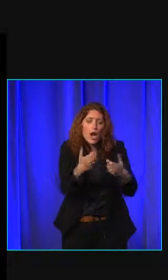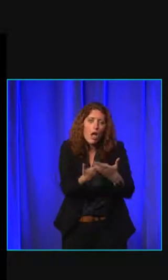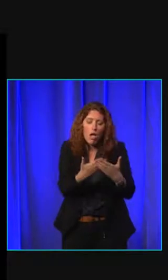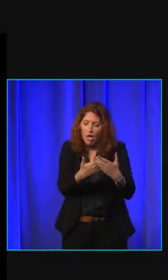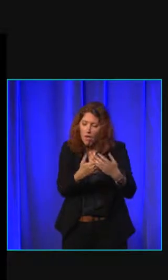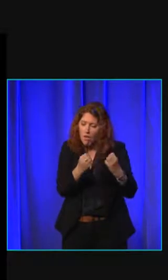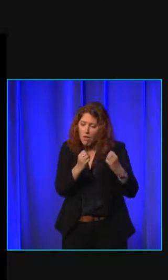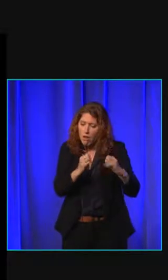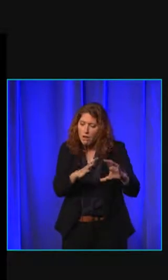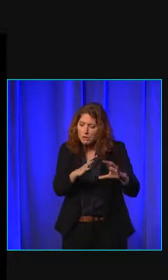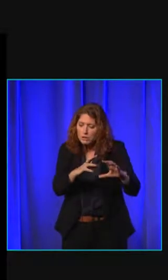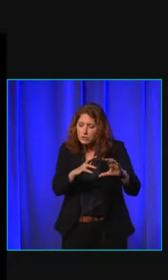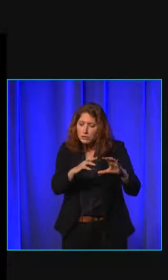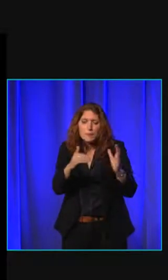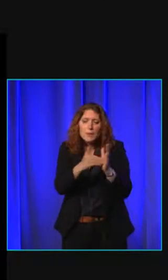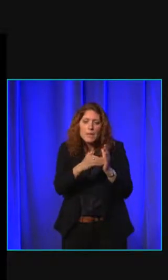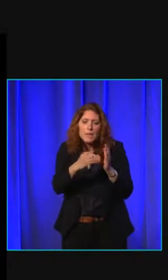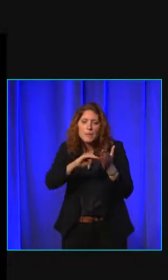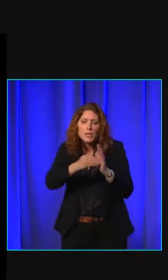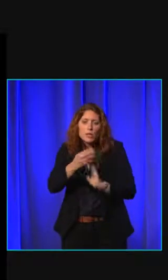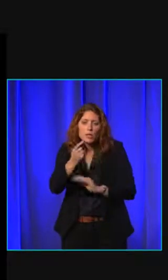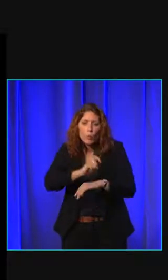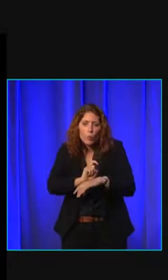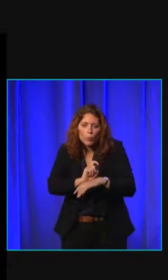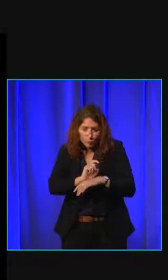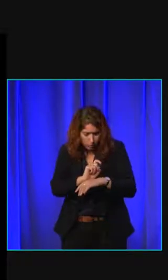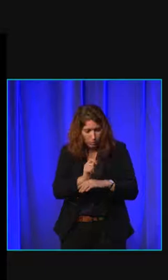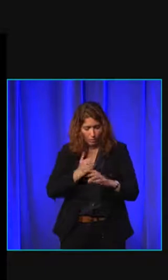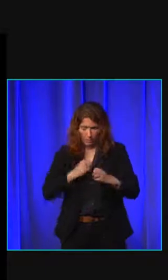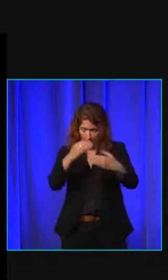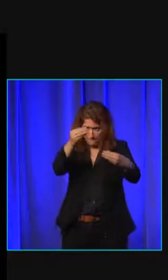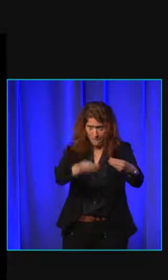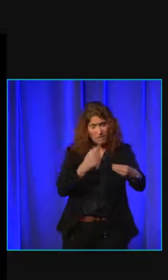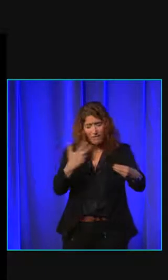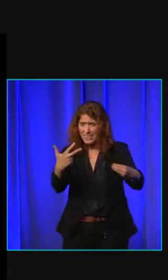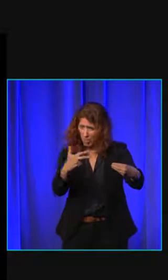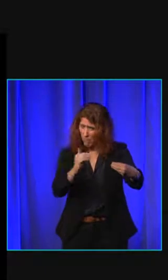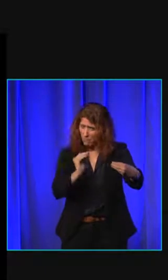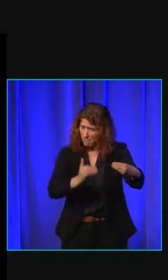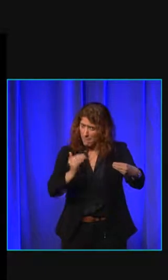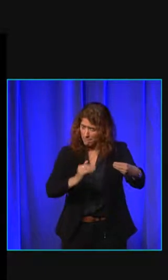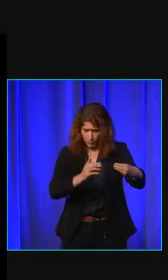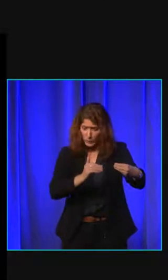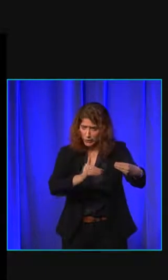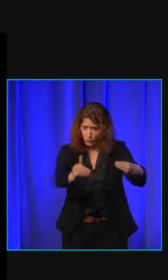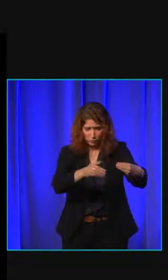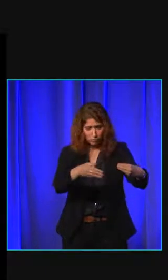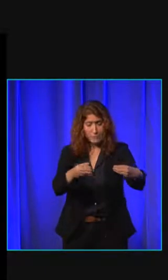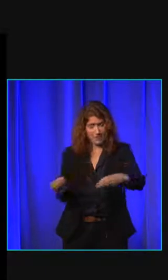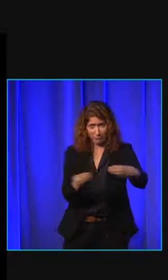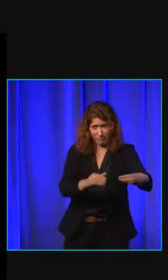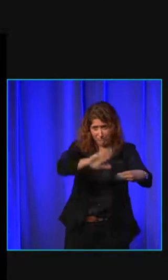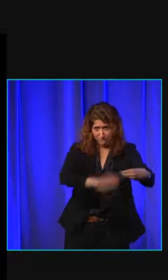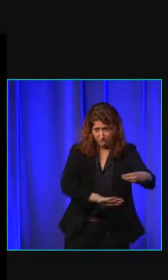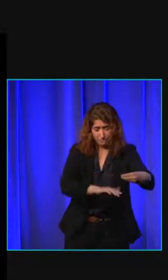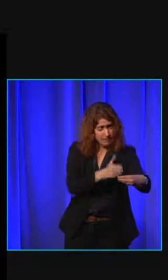l'occurrence 1000 millisecondes, et quand les 1000 millisecondes, donc la vidéo, elle continue. Et donc là, il y a des choses qui se passent qu'elle ne voit